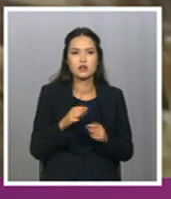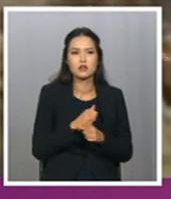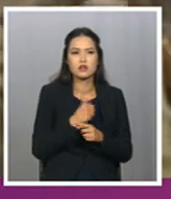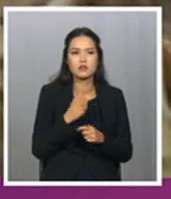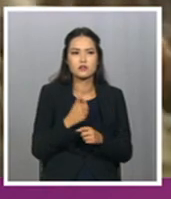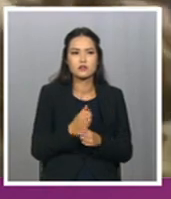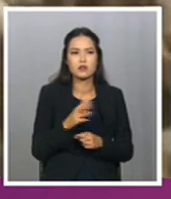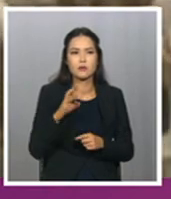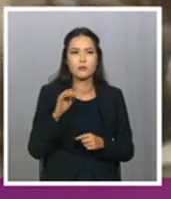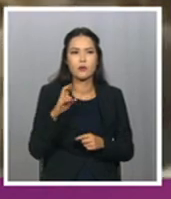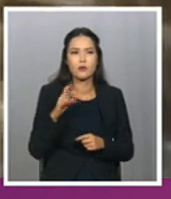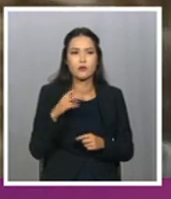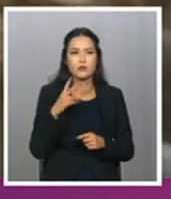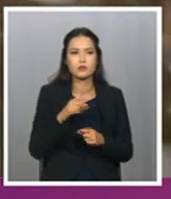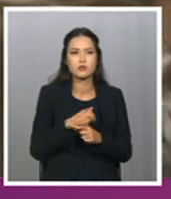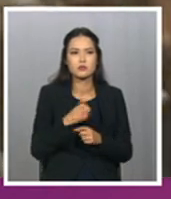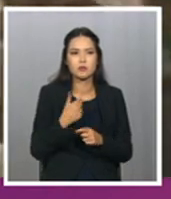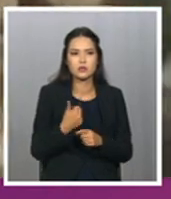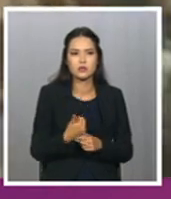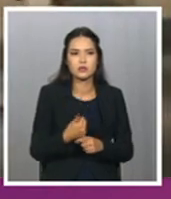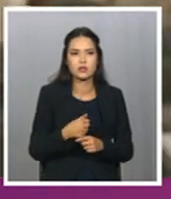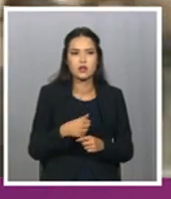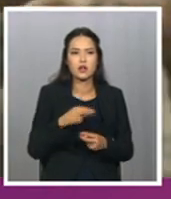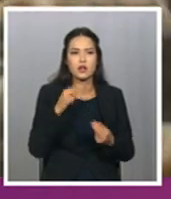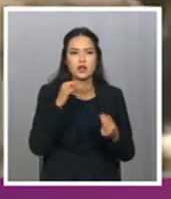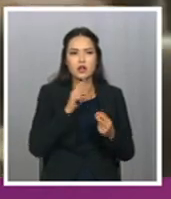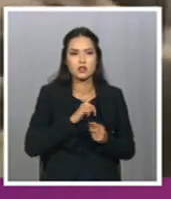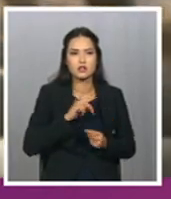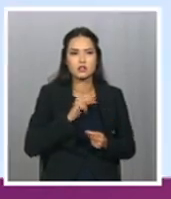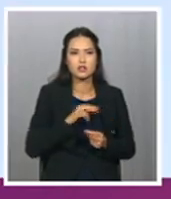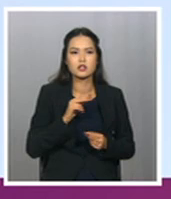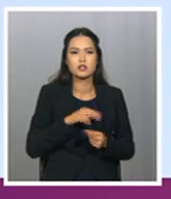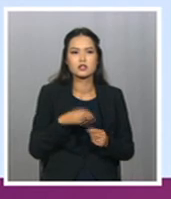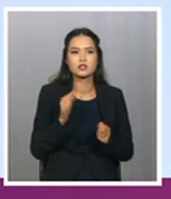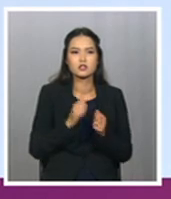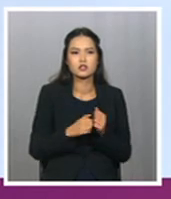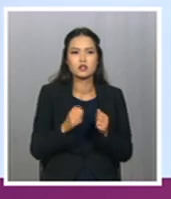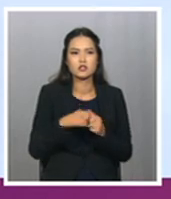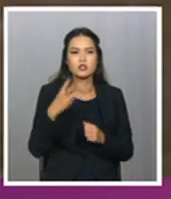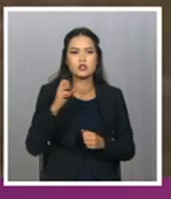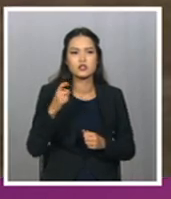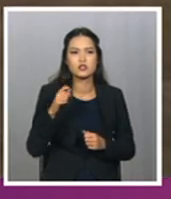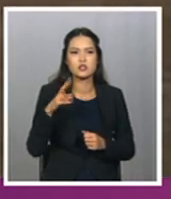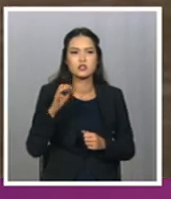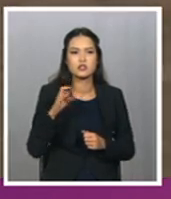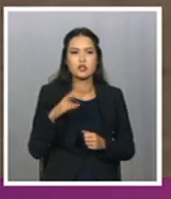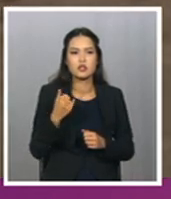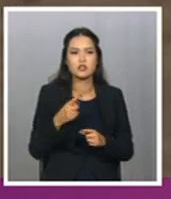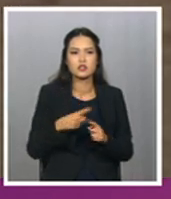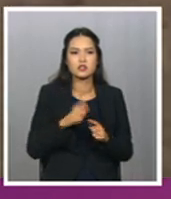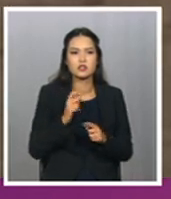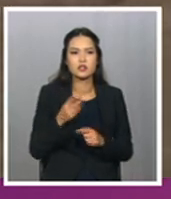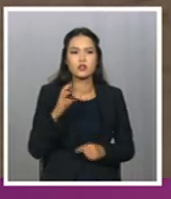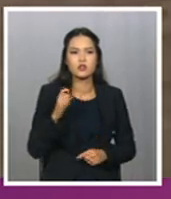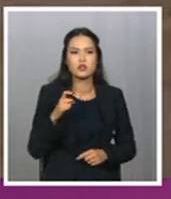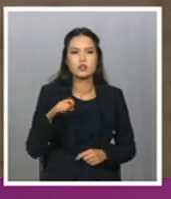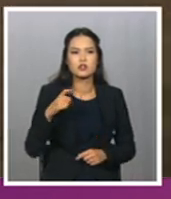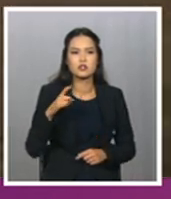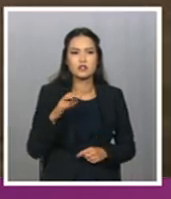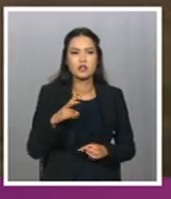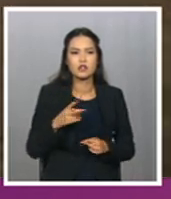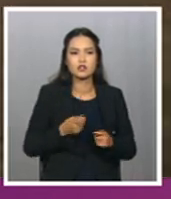қағаны, яғни ұлы ханы болып, ақ киізге көтерген би сұлтандар оны Шыңғыс хан деп атады. Шыңғыс ханның өмірі жортуылмен